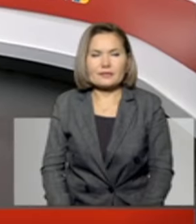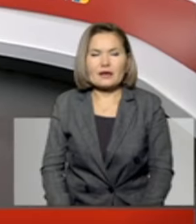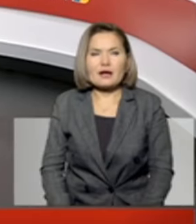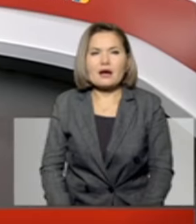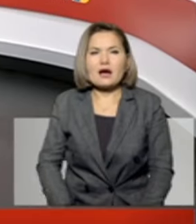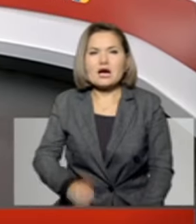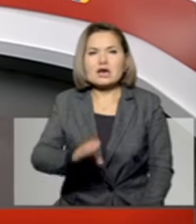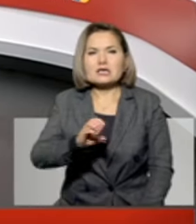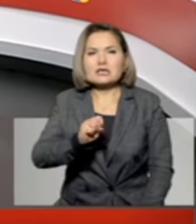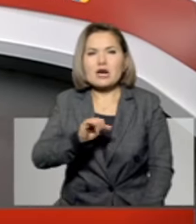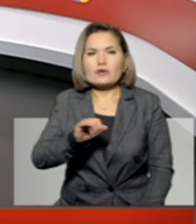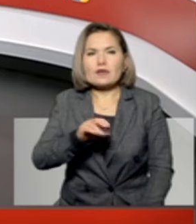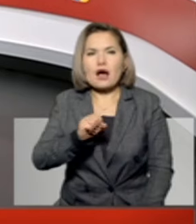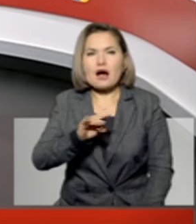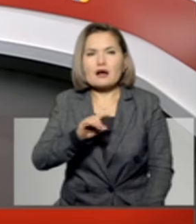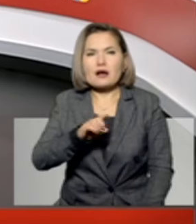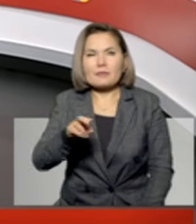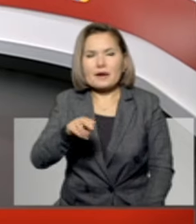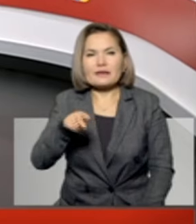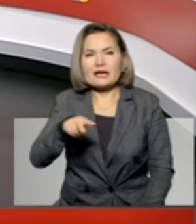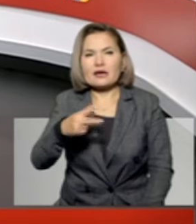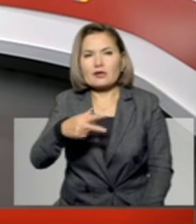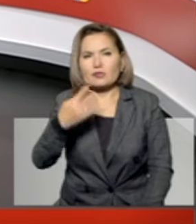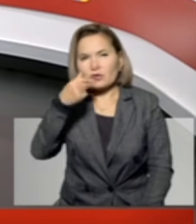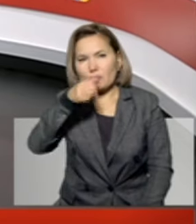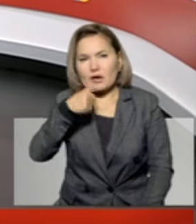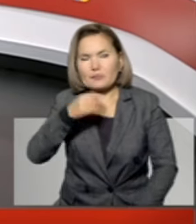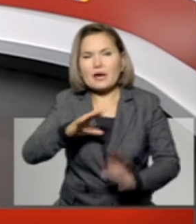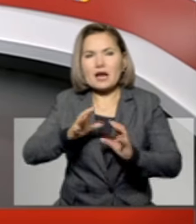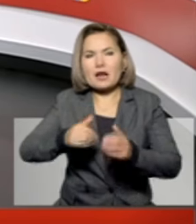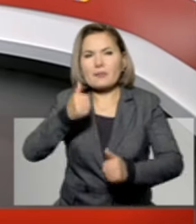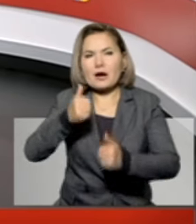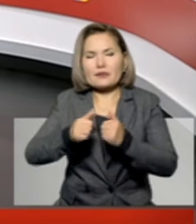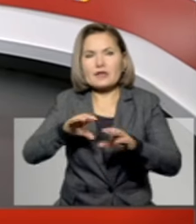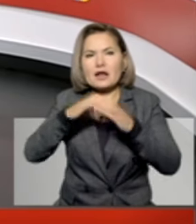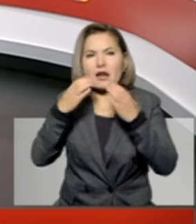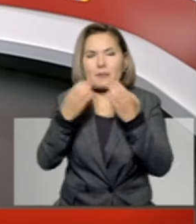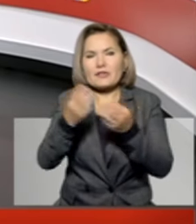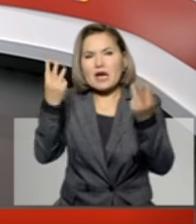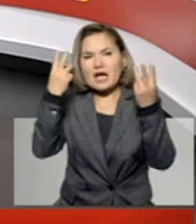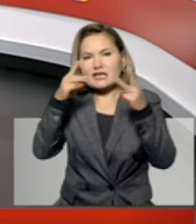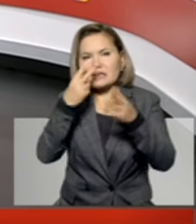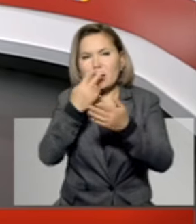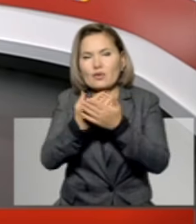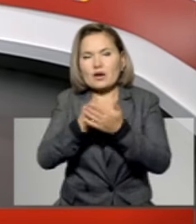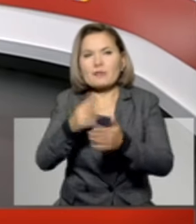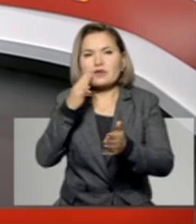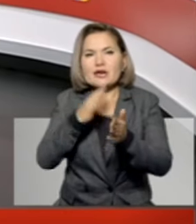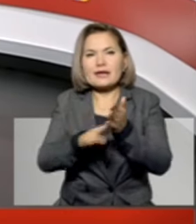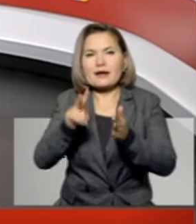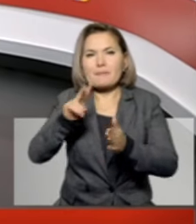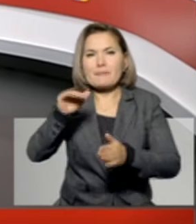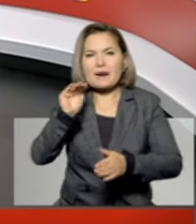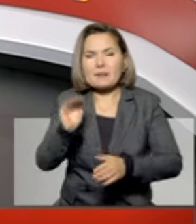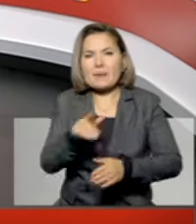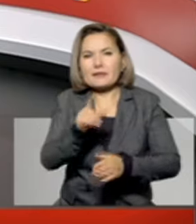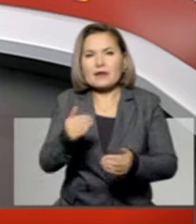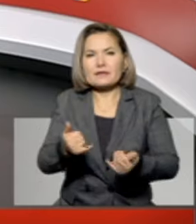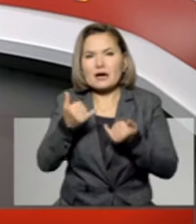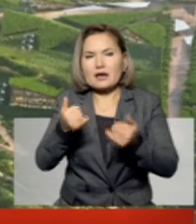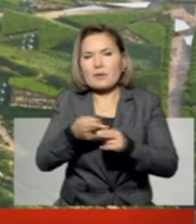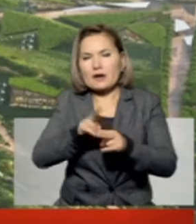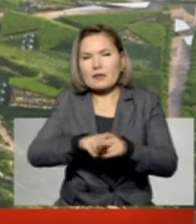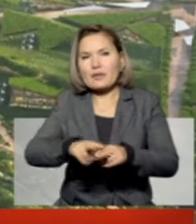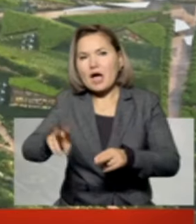Сауд Арабиясында 2034 жылы өтетін әлем чемпионаты стадионының дизайны көрсетілді. Ол 92 мың адамға